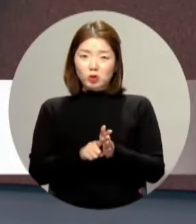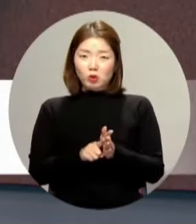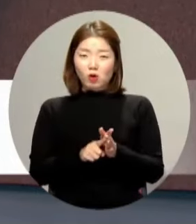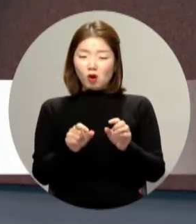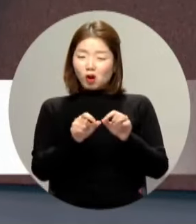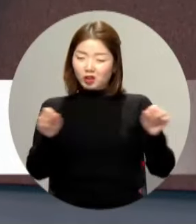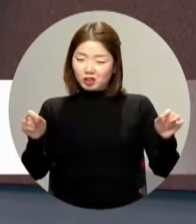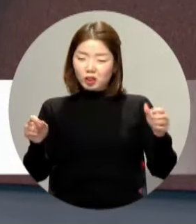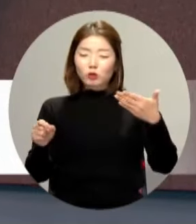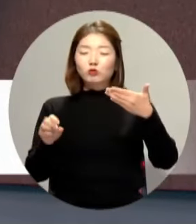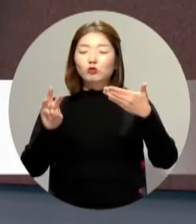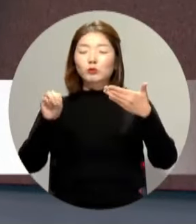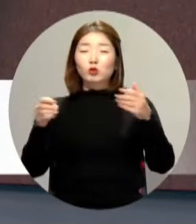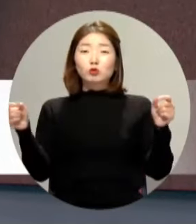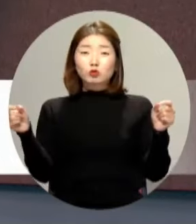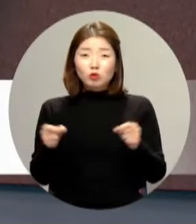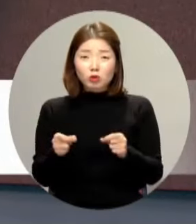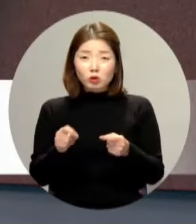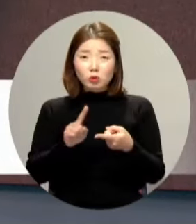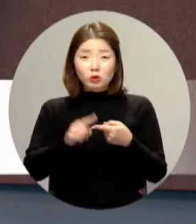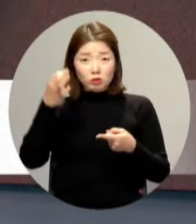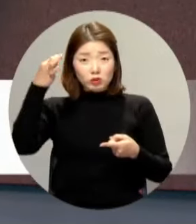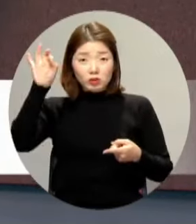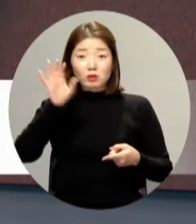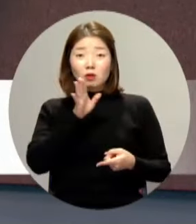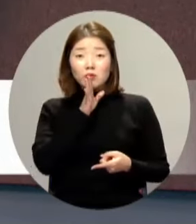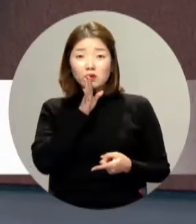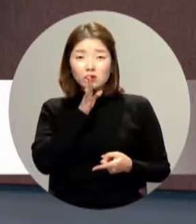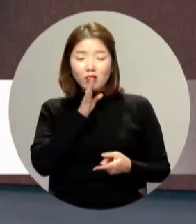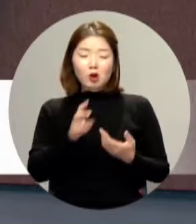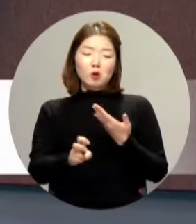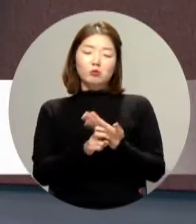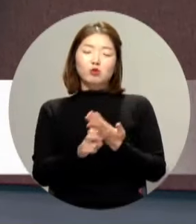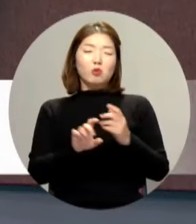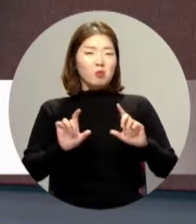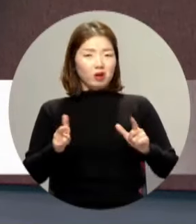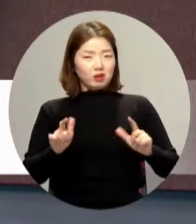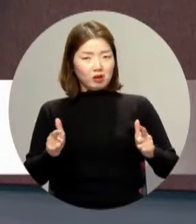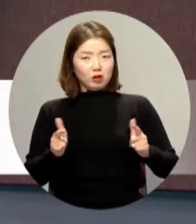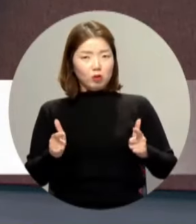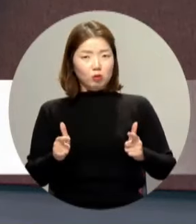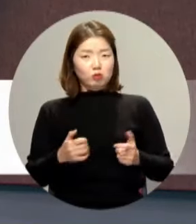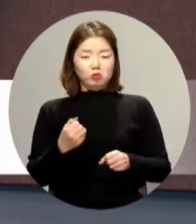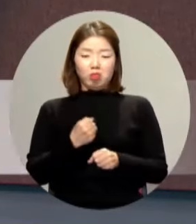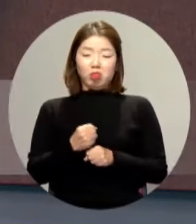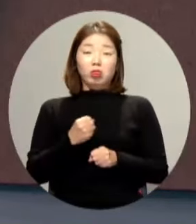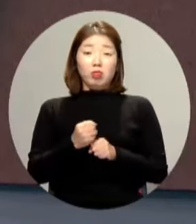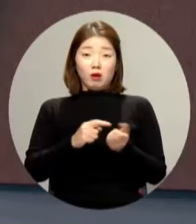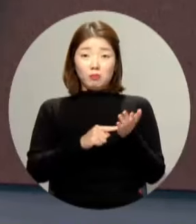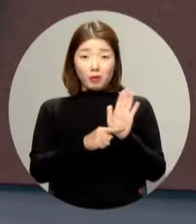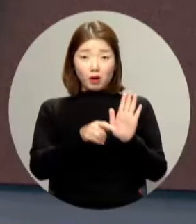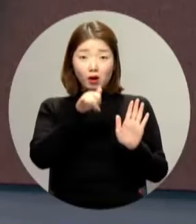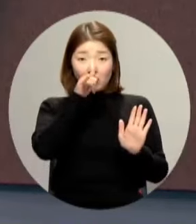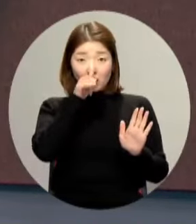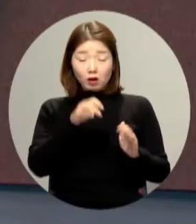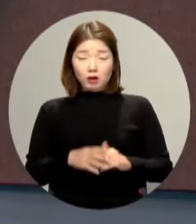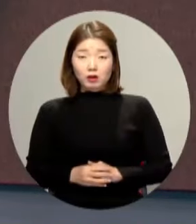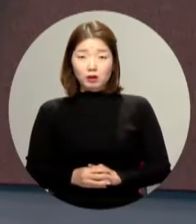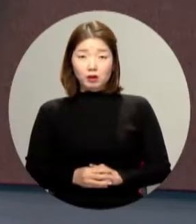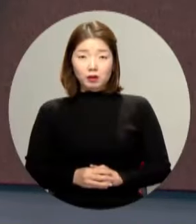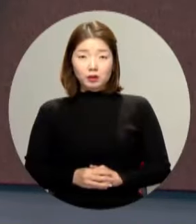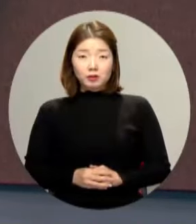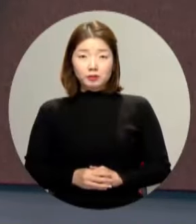길이를 9m가량 줄였다는 사실을 인정하면서도 불법은 아니지 않냐는 황당한 답변입니다. 박혜진